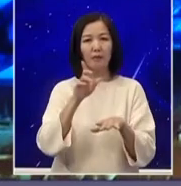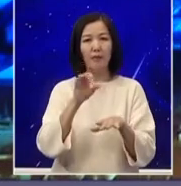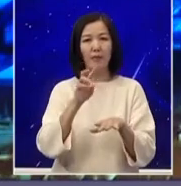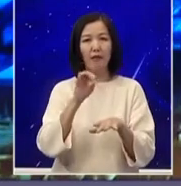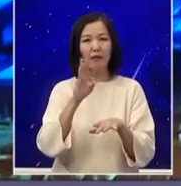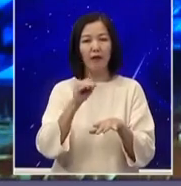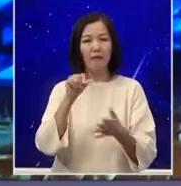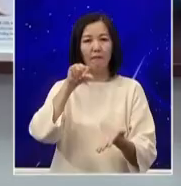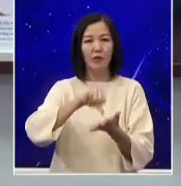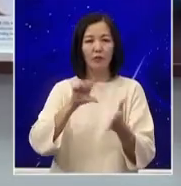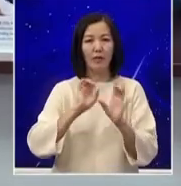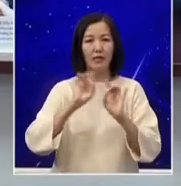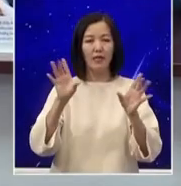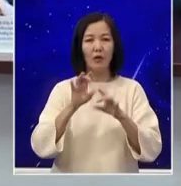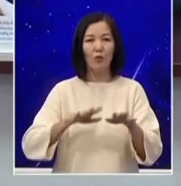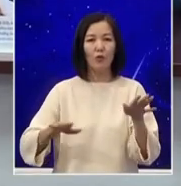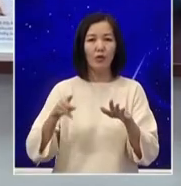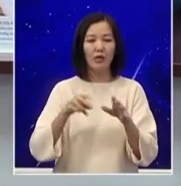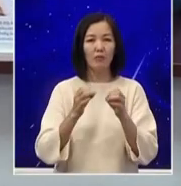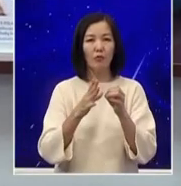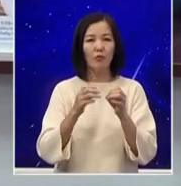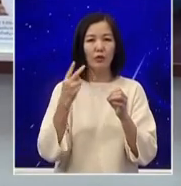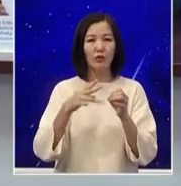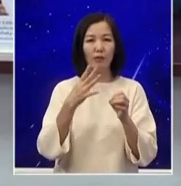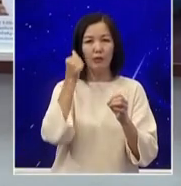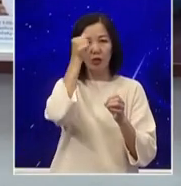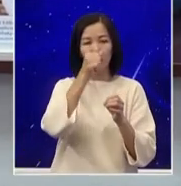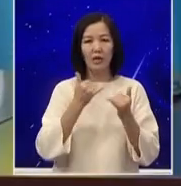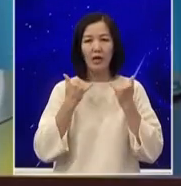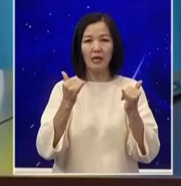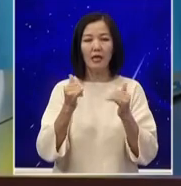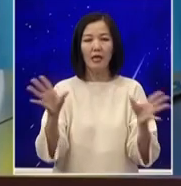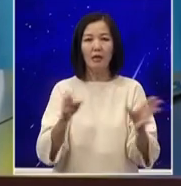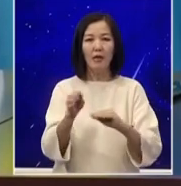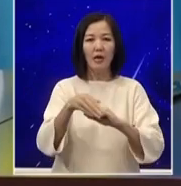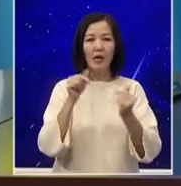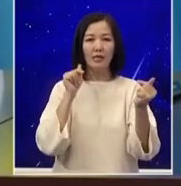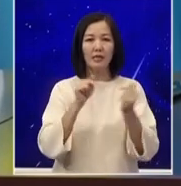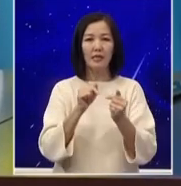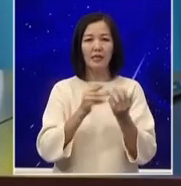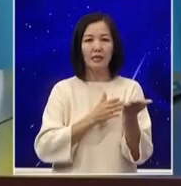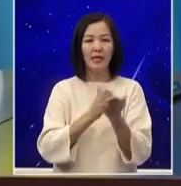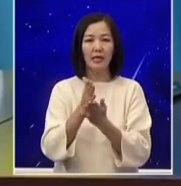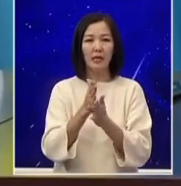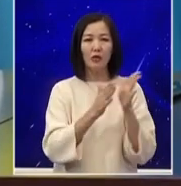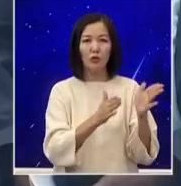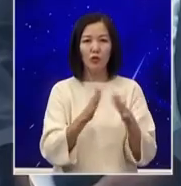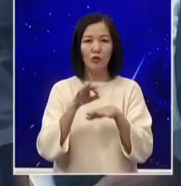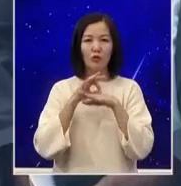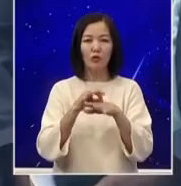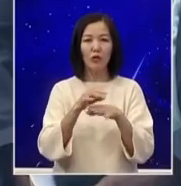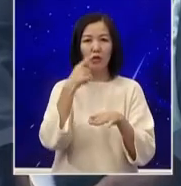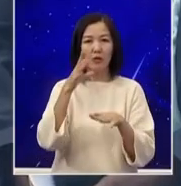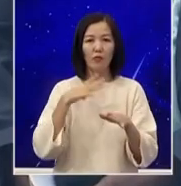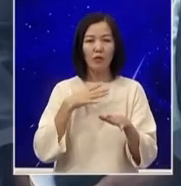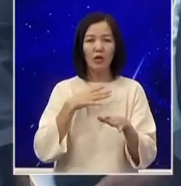арнайы баяндама жасады. Ол өңірде 2015-2025 жылдарға арналған сыбайлас жемқорлыққа қарсы стратегияның жүйелі жүргізіліп жатқанын